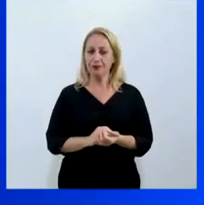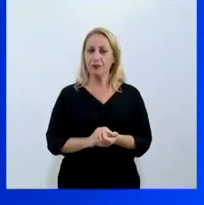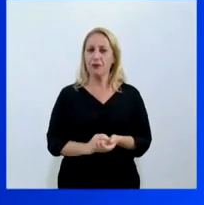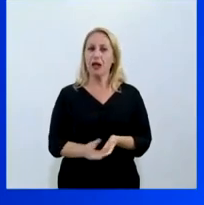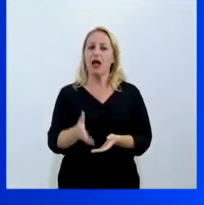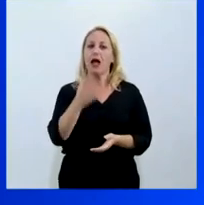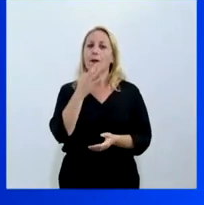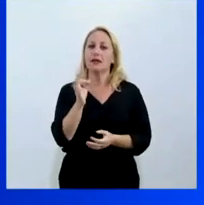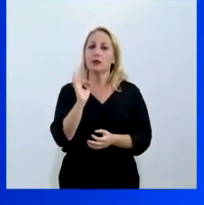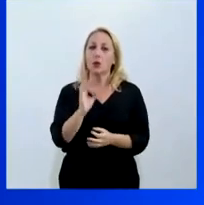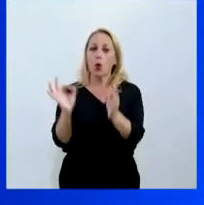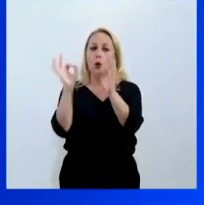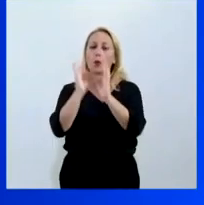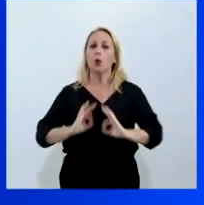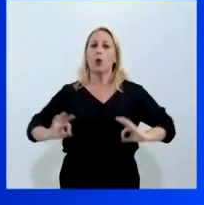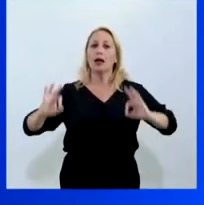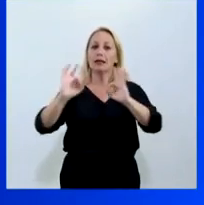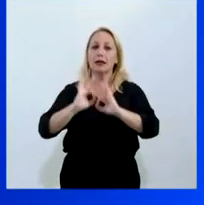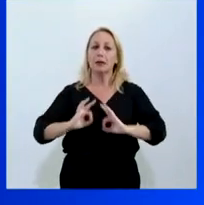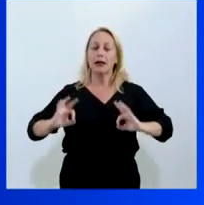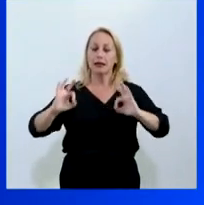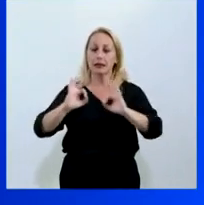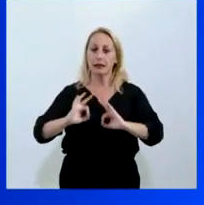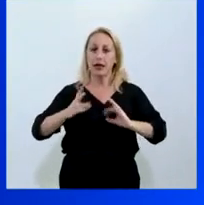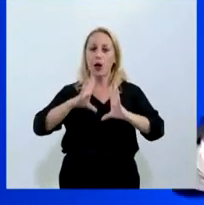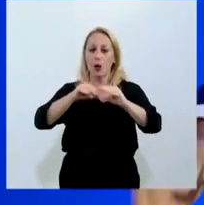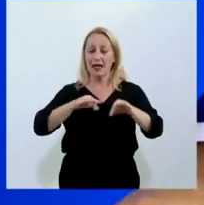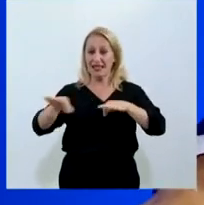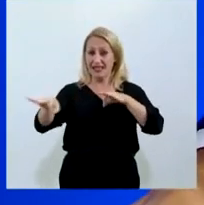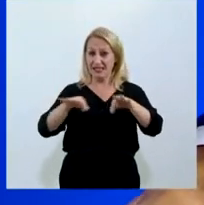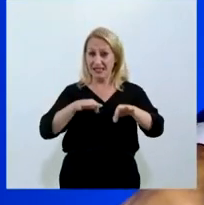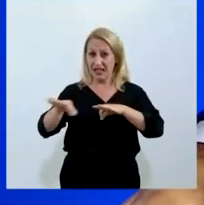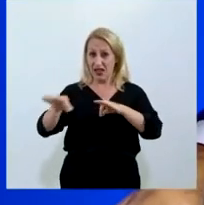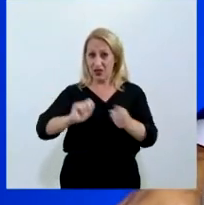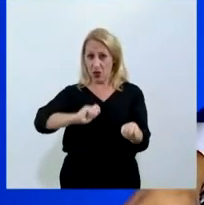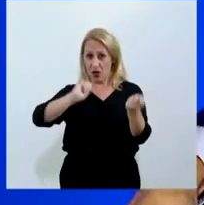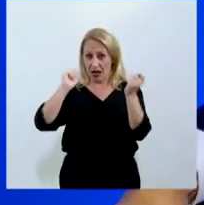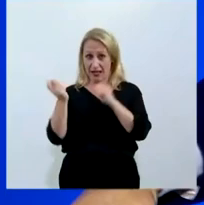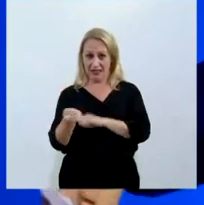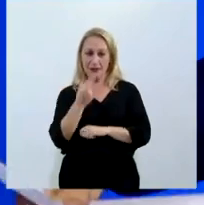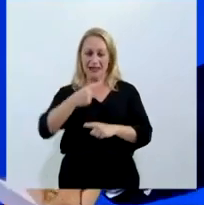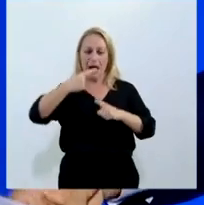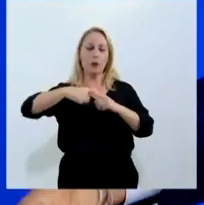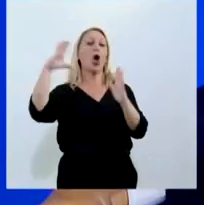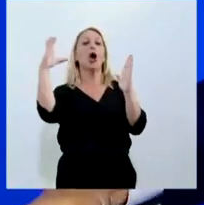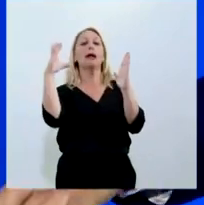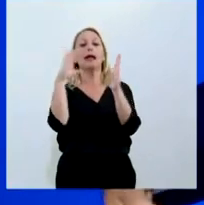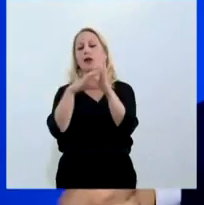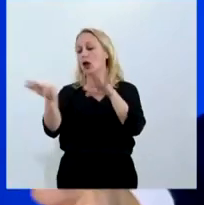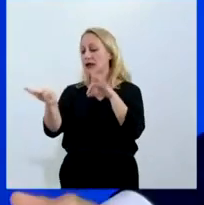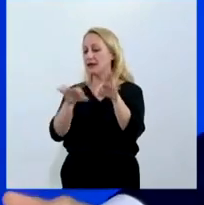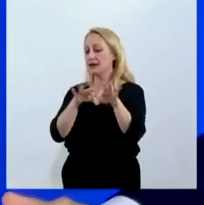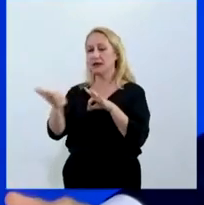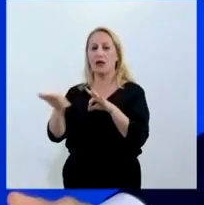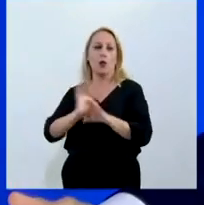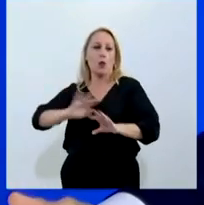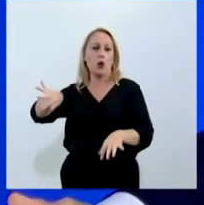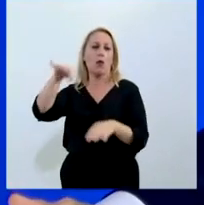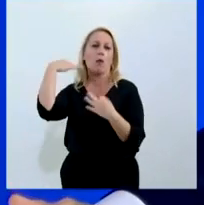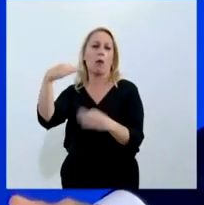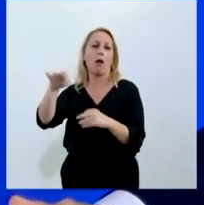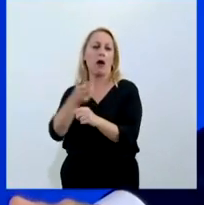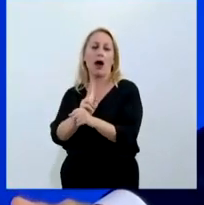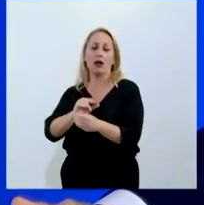περισσότερη προετοιμασία σε επίπεδο σχεδίων παρέμβασης, το οποίο δεν θα είναι απλά, ξέρετε, κείμενα. Στα χαρτιά έχουμε πάρα πολλά τέτοια